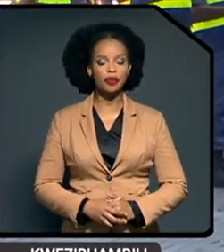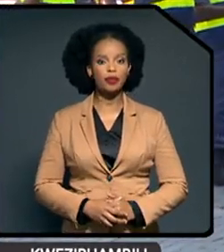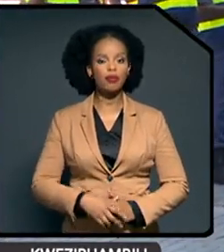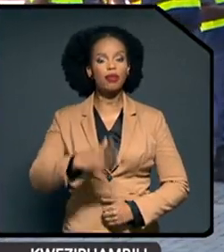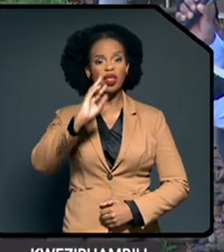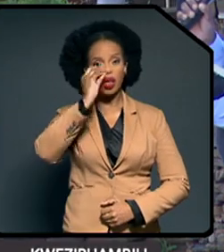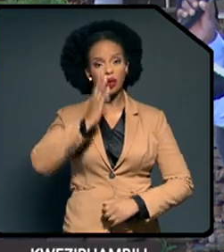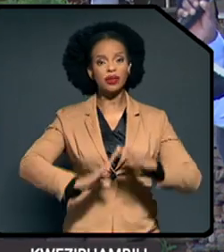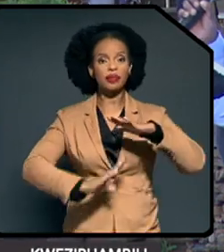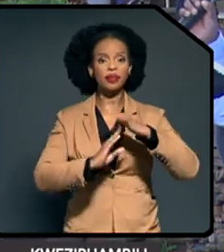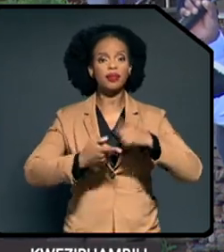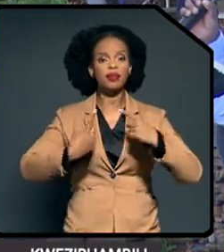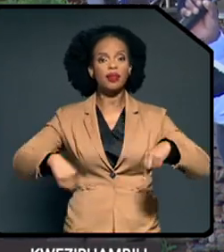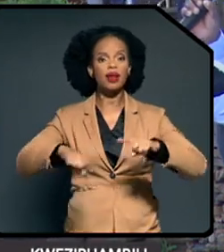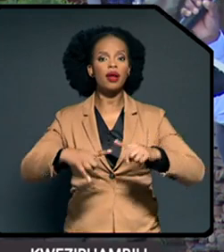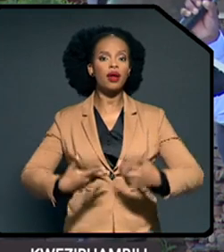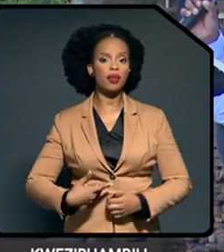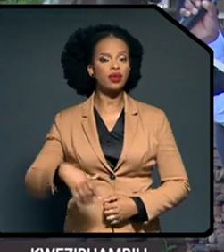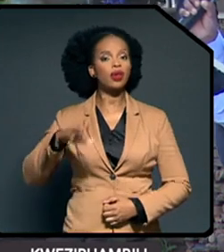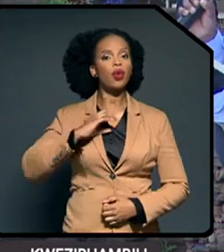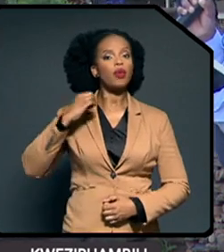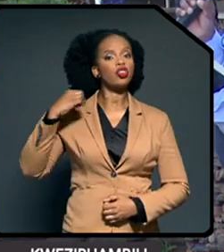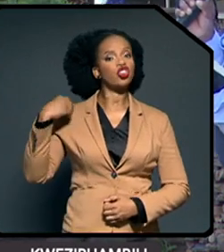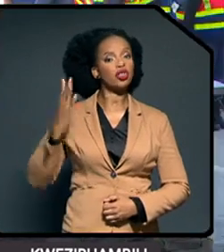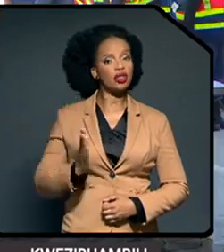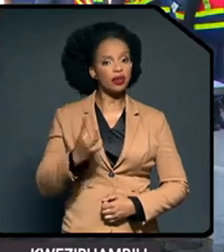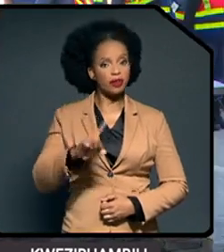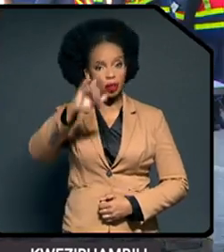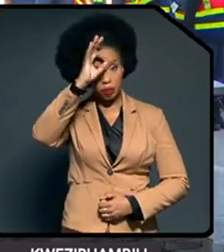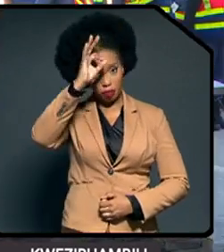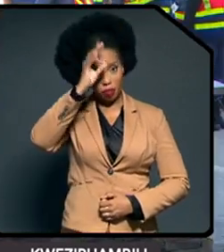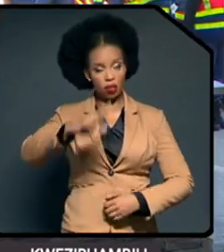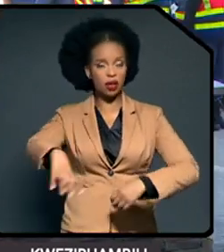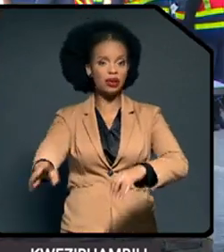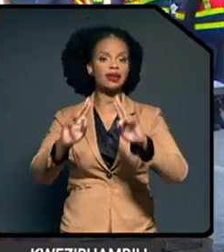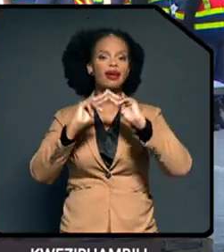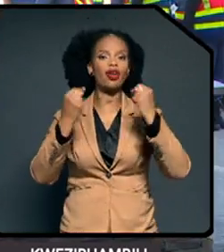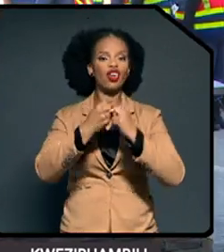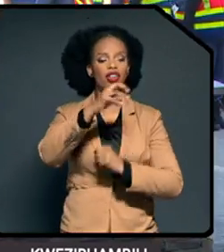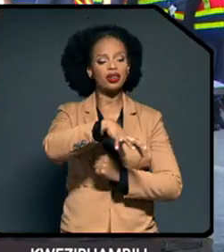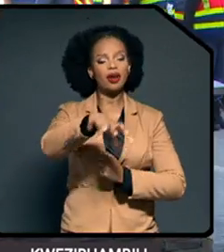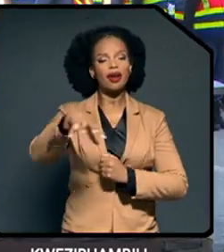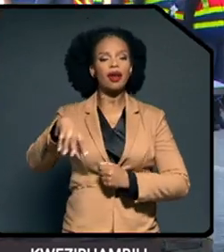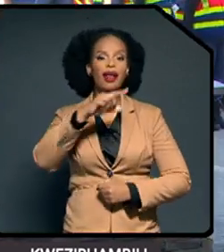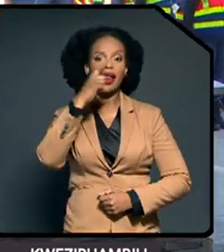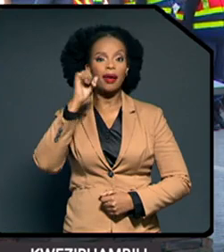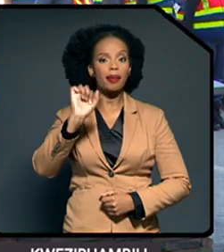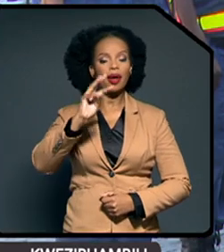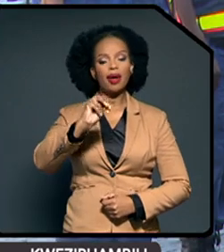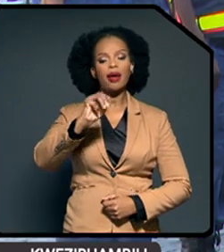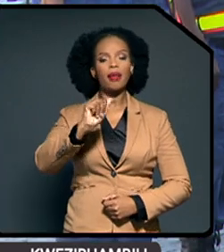Phambili kwiindaba zethu umkomishinala wamapolisa kuzwelonke uNjengele Fani Masemula ubongoze amapolisa kweli